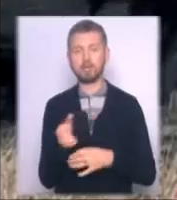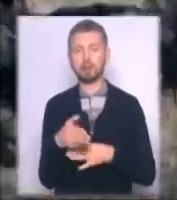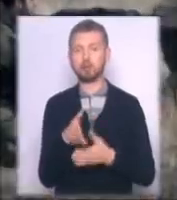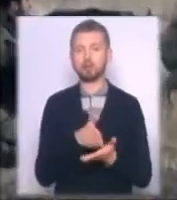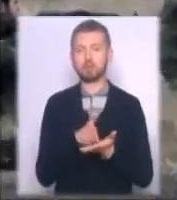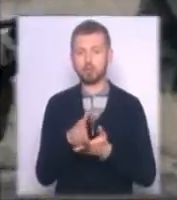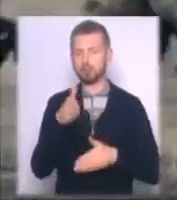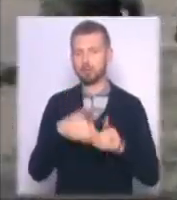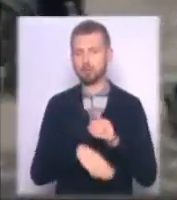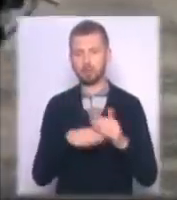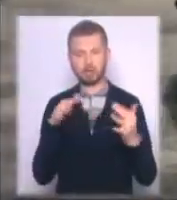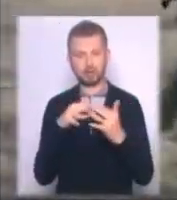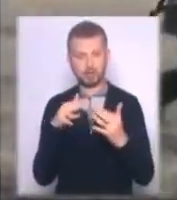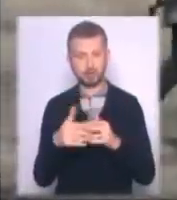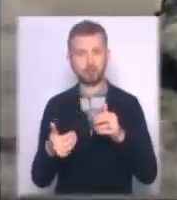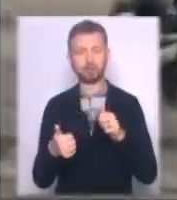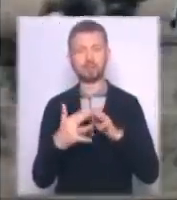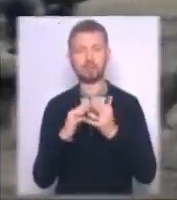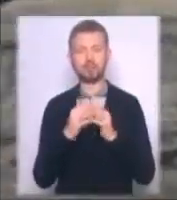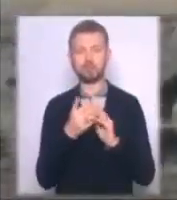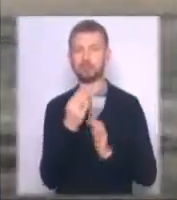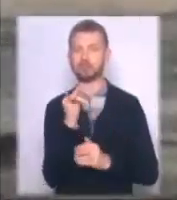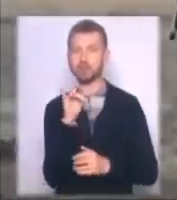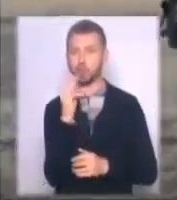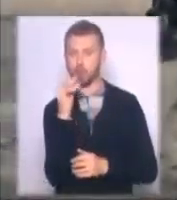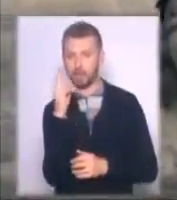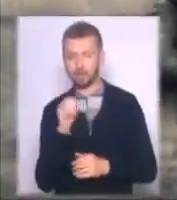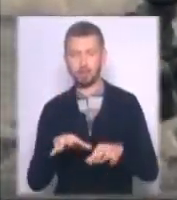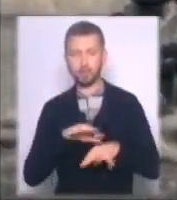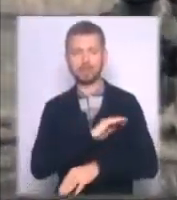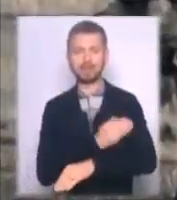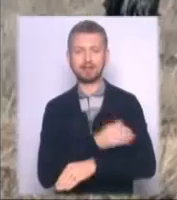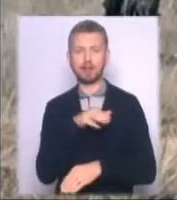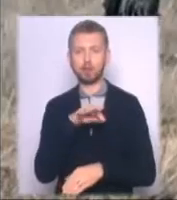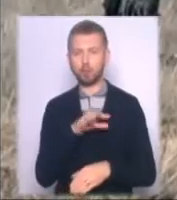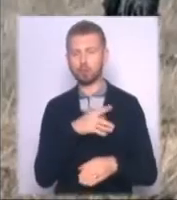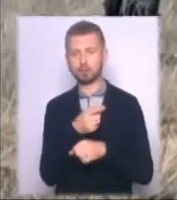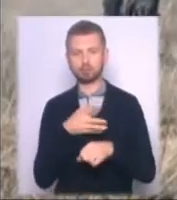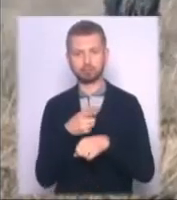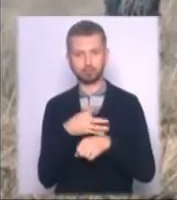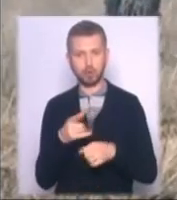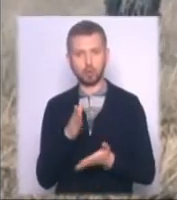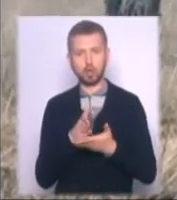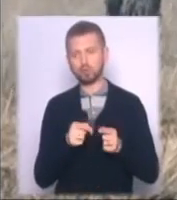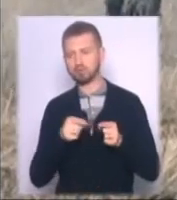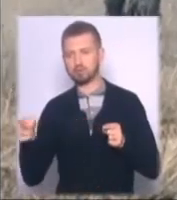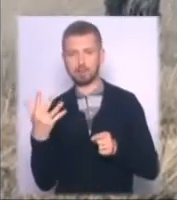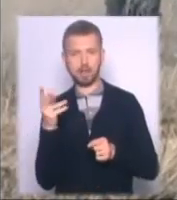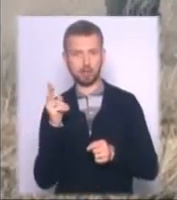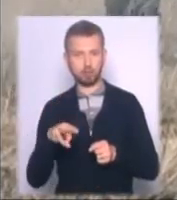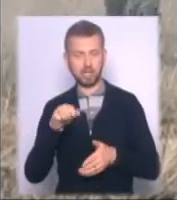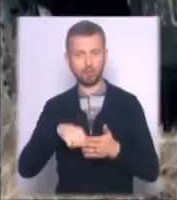не припиняються зіткнення в селищі Широкіне. Позиції сил АТО були обстріляні з гармат, розташованих за 5 кілометрів від лінії